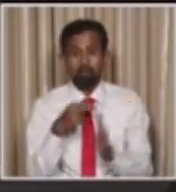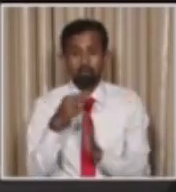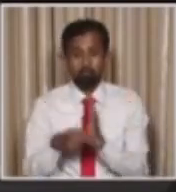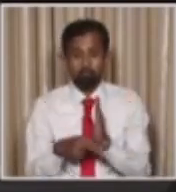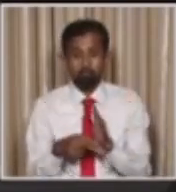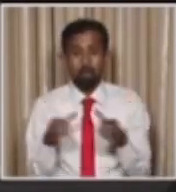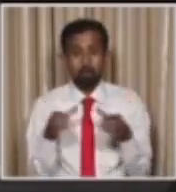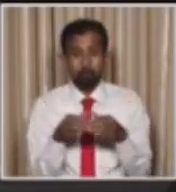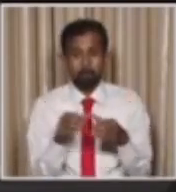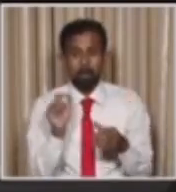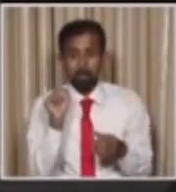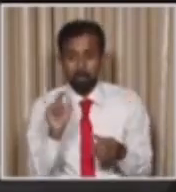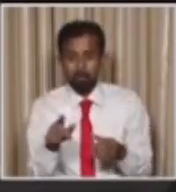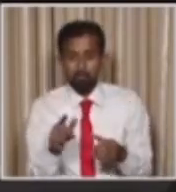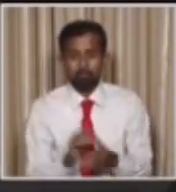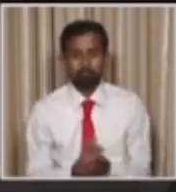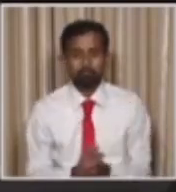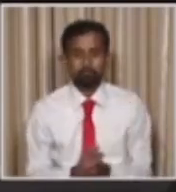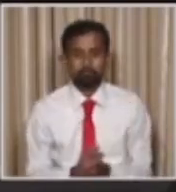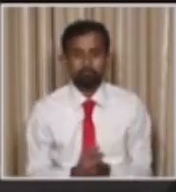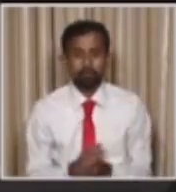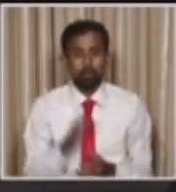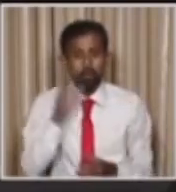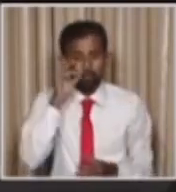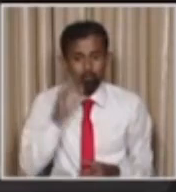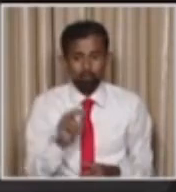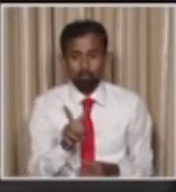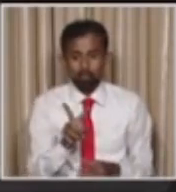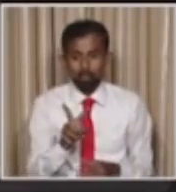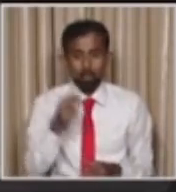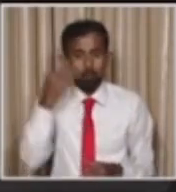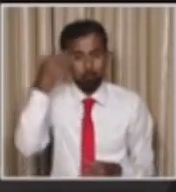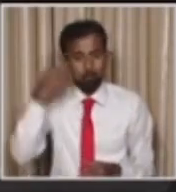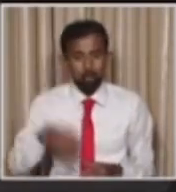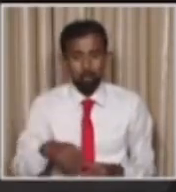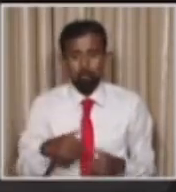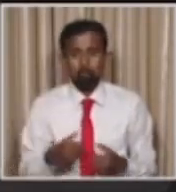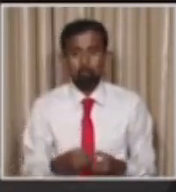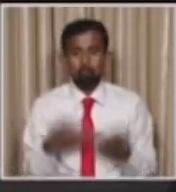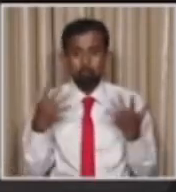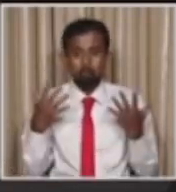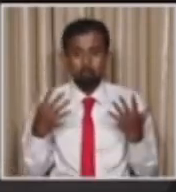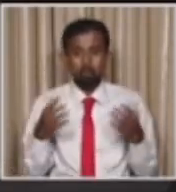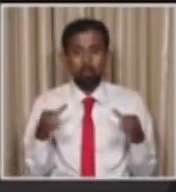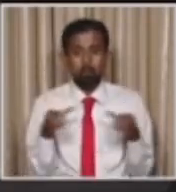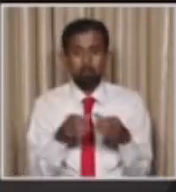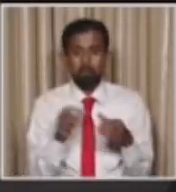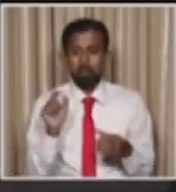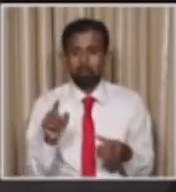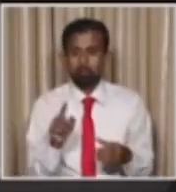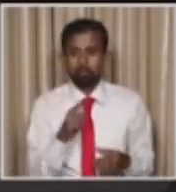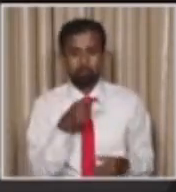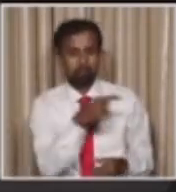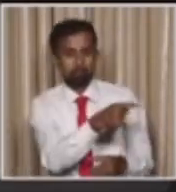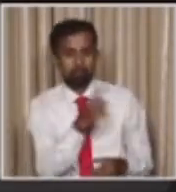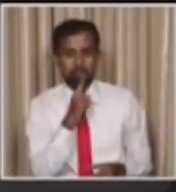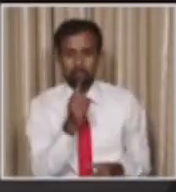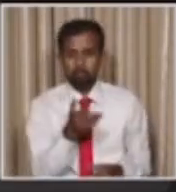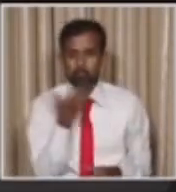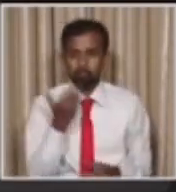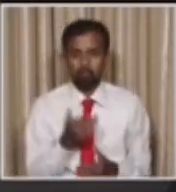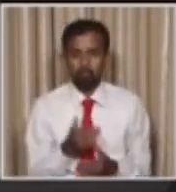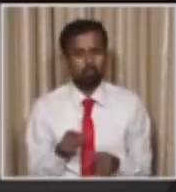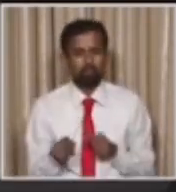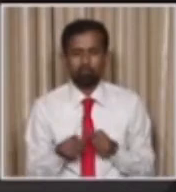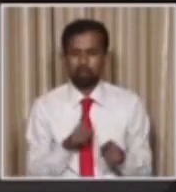අහවල් පක්ෂයේ. එතකොට එයාගේ පුතු දෙන්න තමයි මරාගෙන මැරුණේ. ඒ පක්ෂයේ වගේ කියන්න ඕනේ කියලා අපිට ඇඟිල්ල දික් කළා කියන්න පුළුවන්. අපි